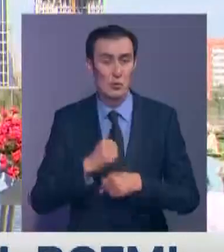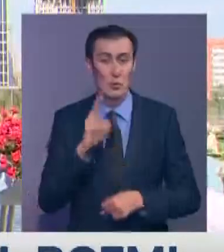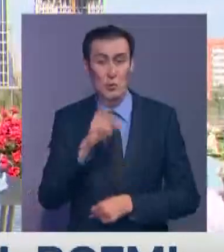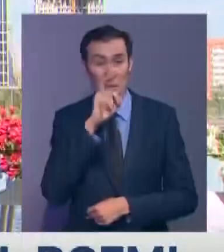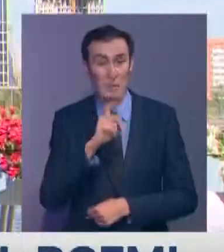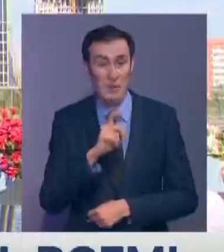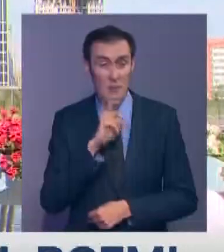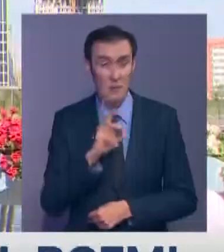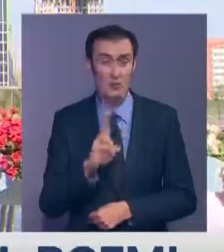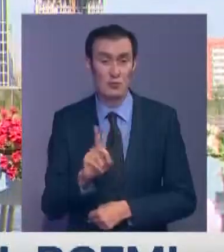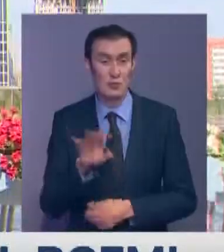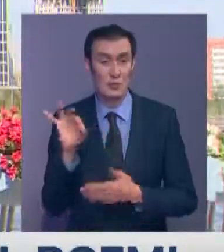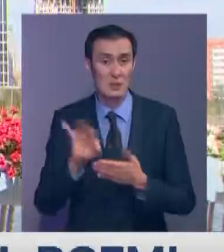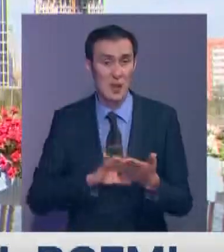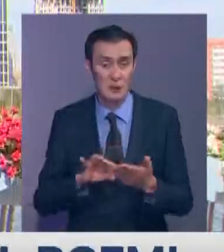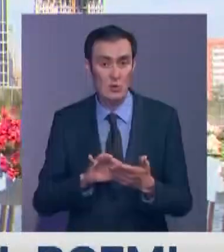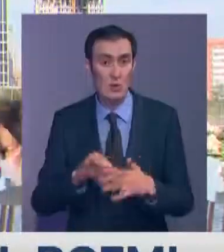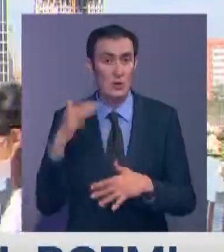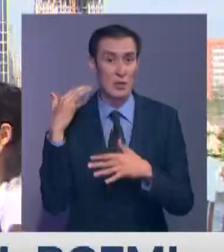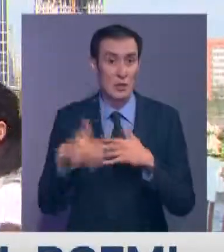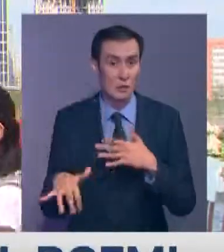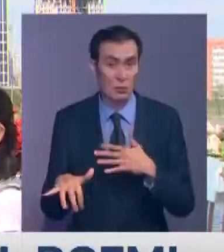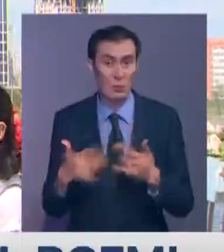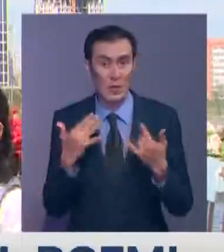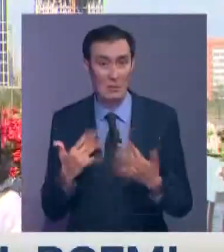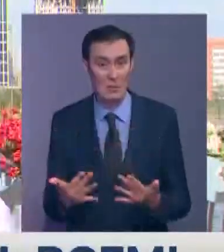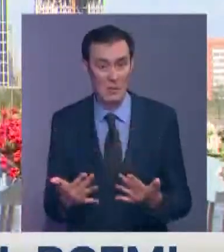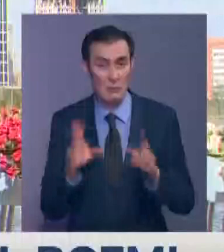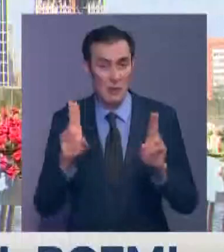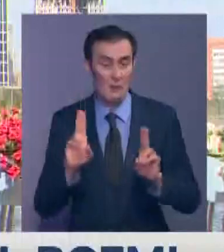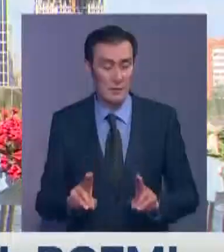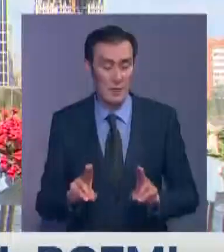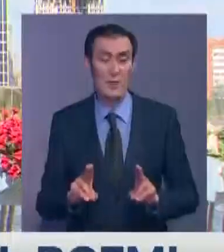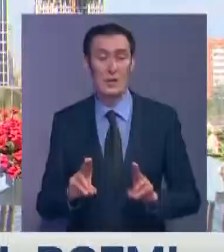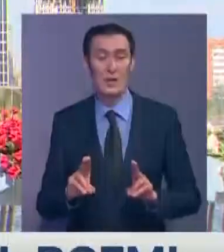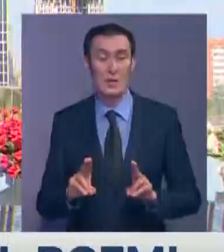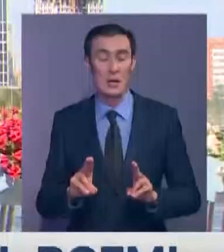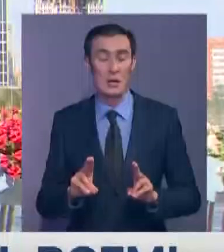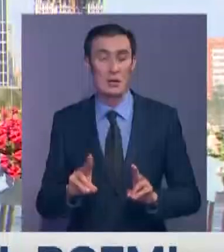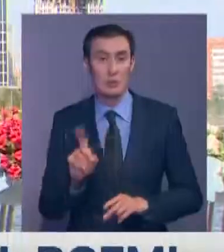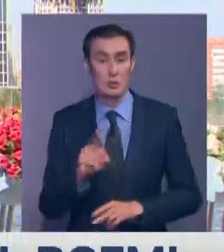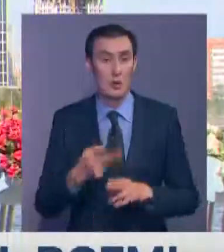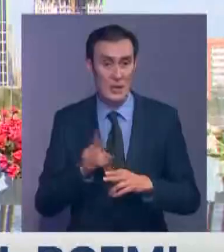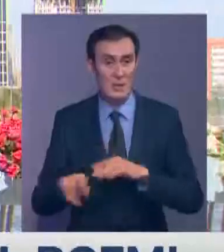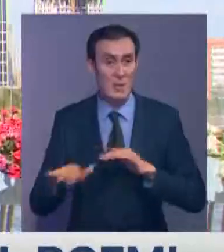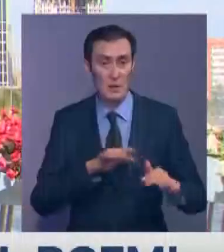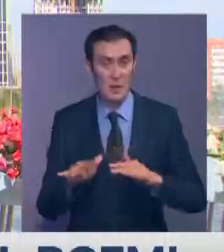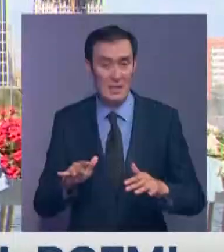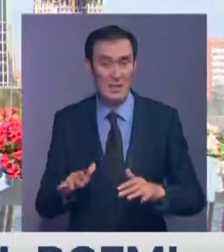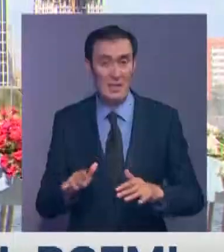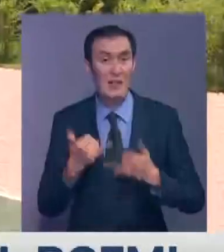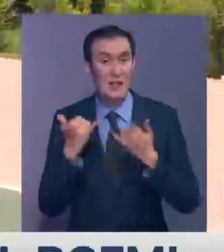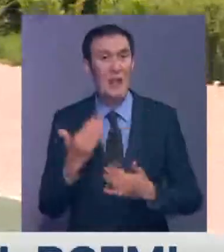понимают, сразу игнорируют требования, то есть не понимают, что данные мероприятия проводятся для их